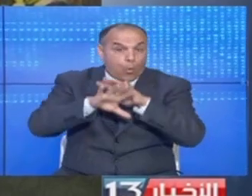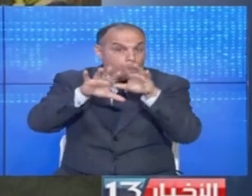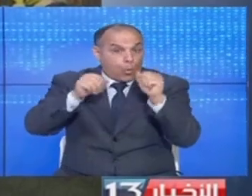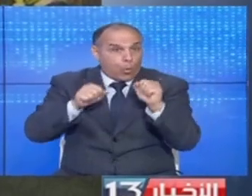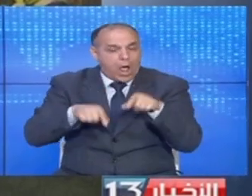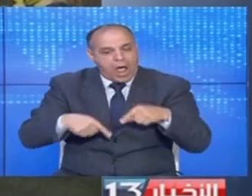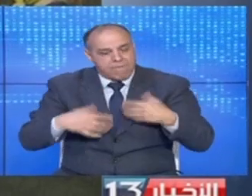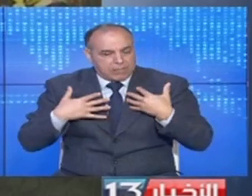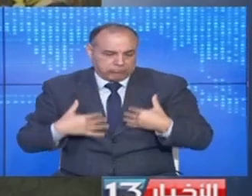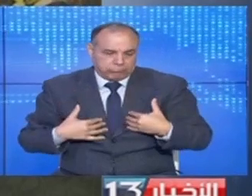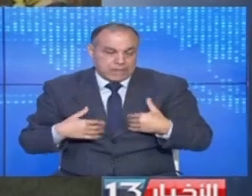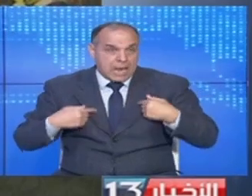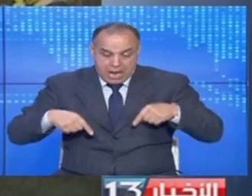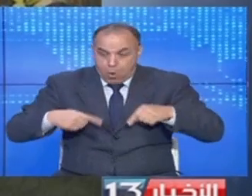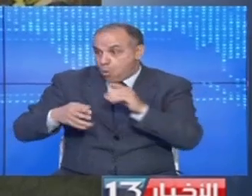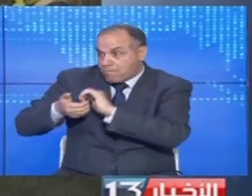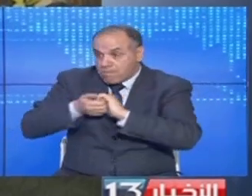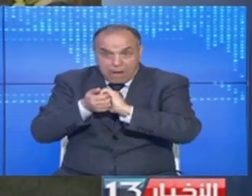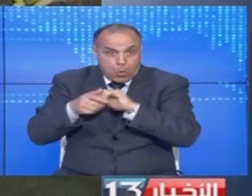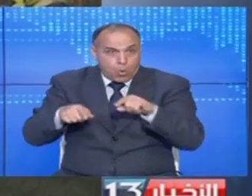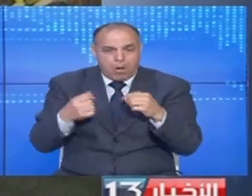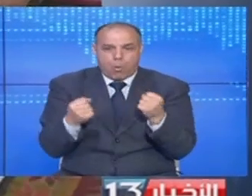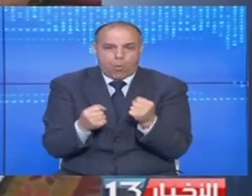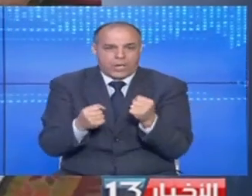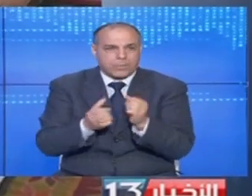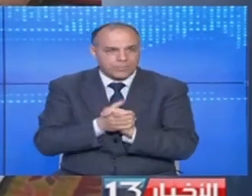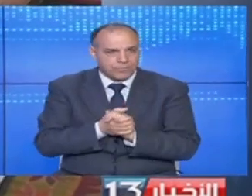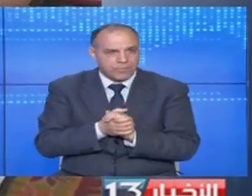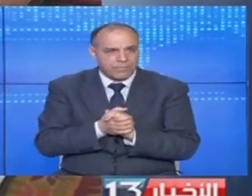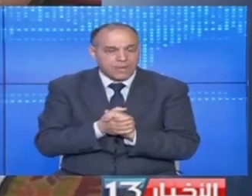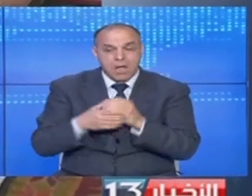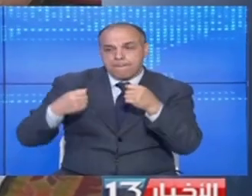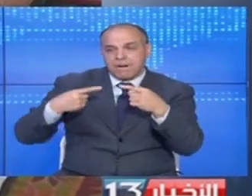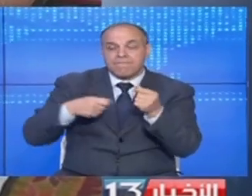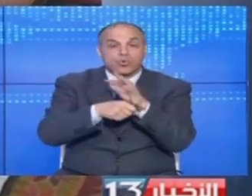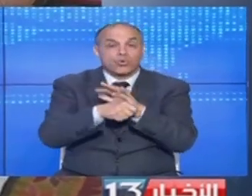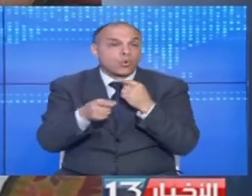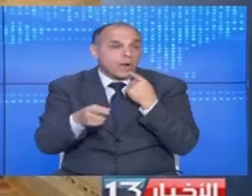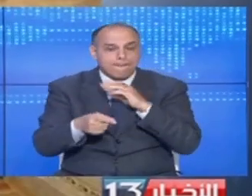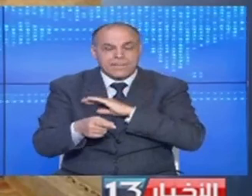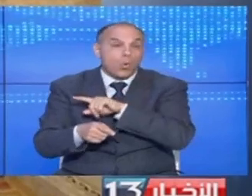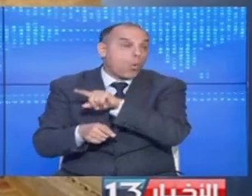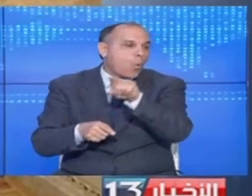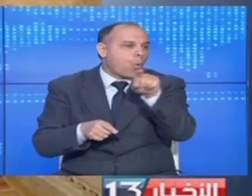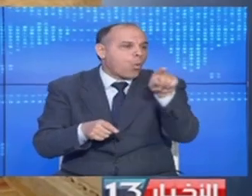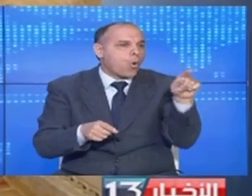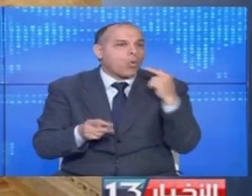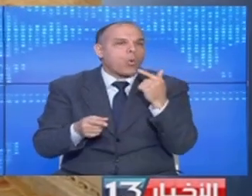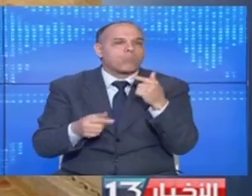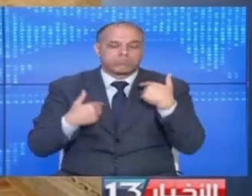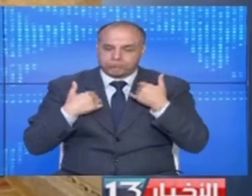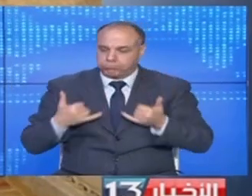يخافوا وقفنا على بعضنا تقوينا محاربه بفيروس كورونا مسؤوليه الجميع كل من موقعه